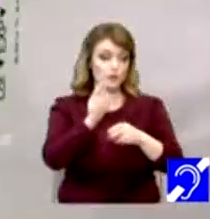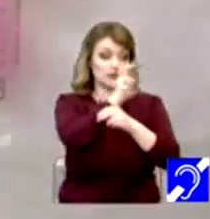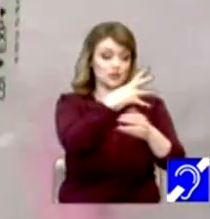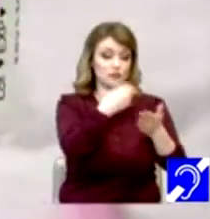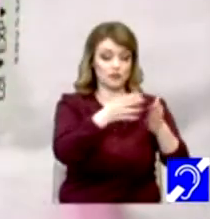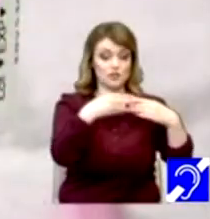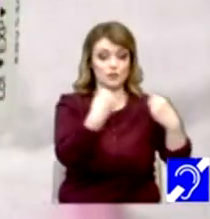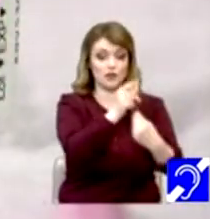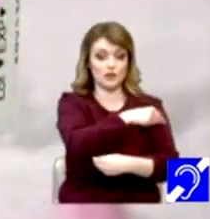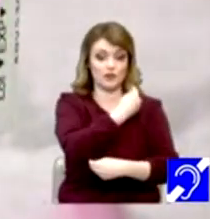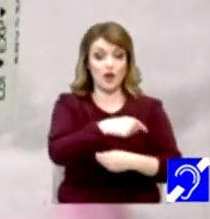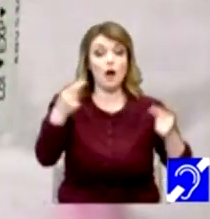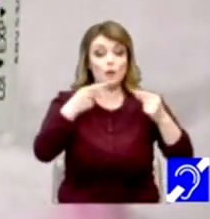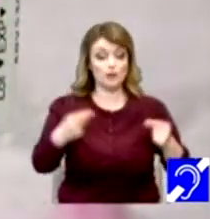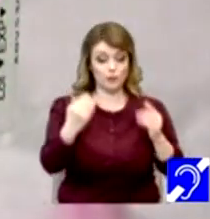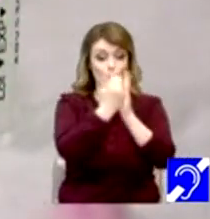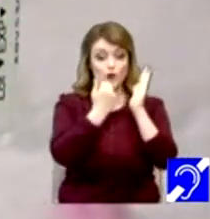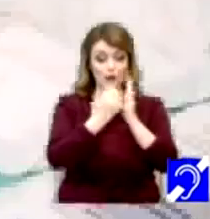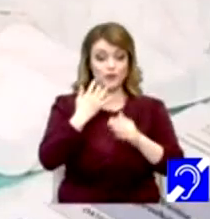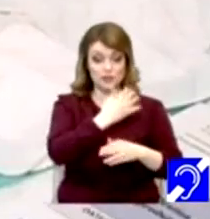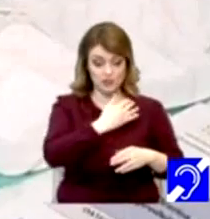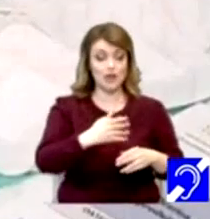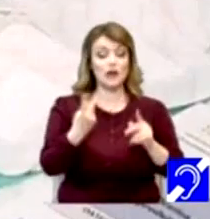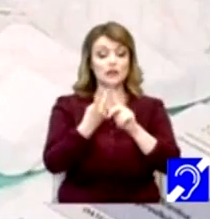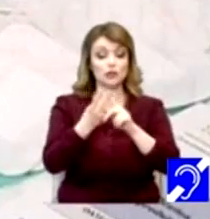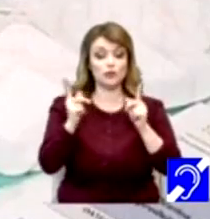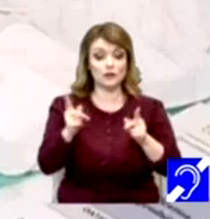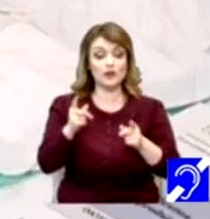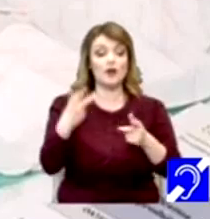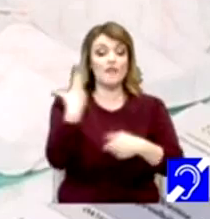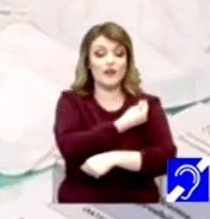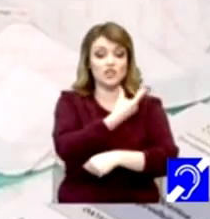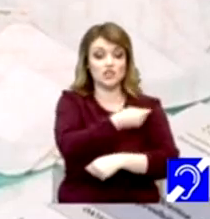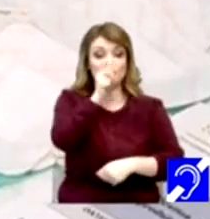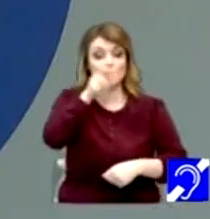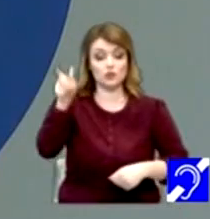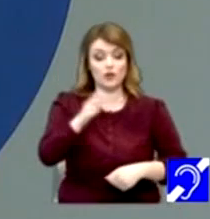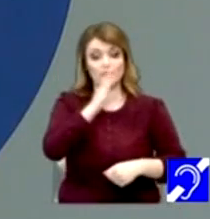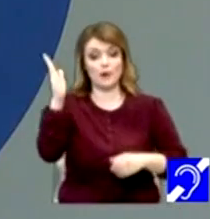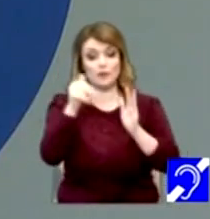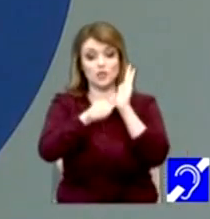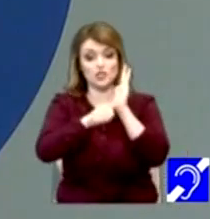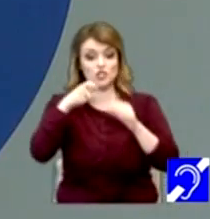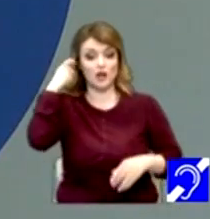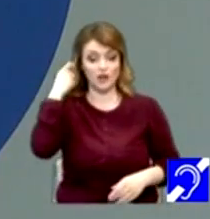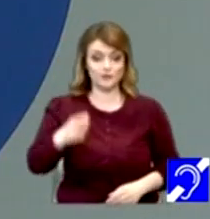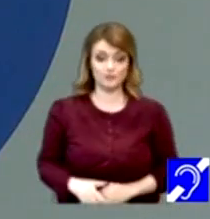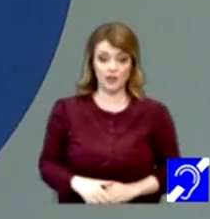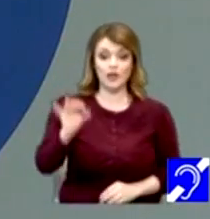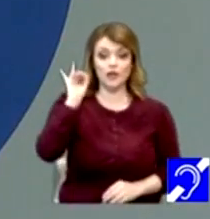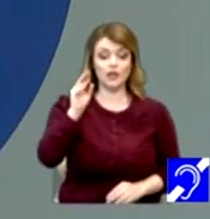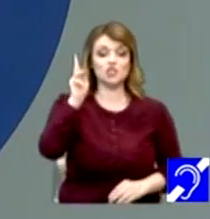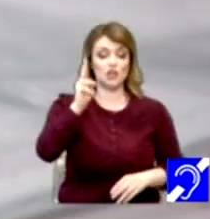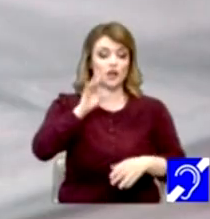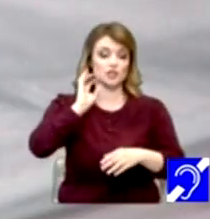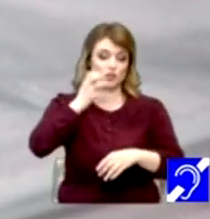de familie. Potrivit Programului Național de Imunizare, în etapa a doua sunt vaccinate persoanele cu vârste mai mari de 60 de ani și